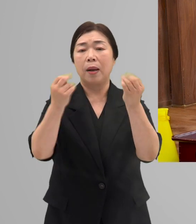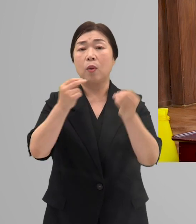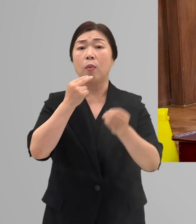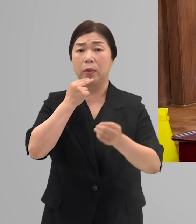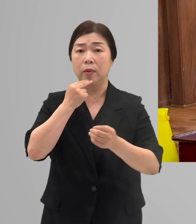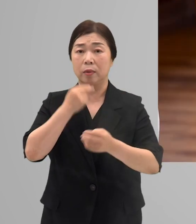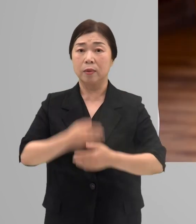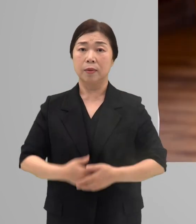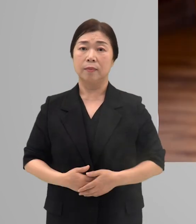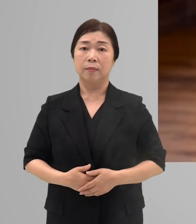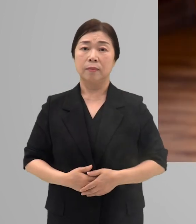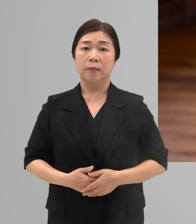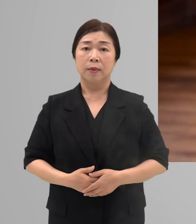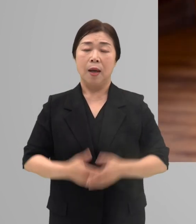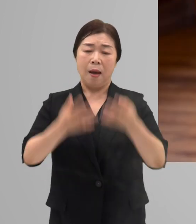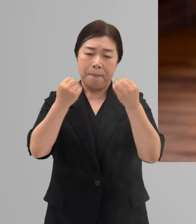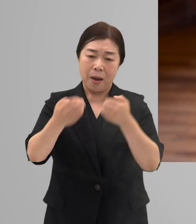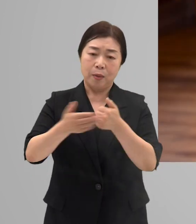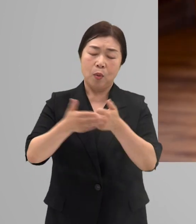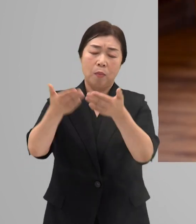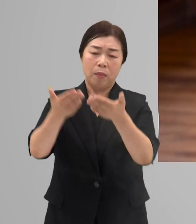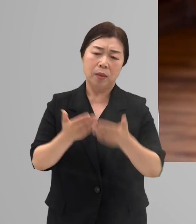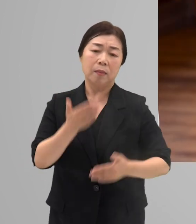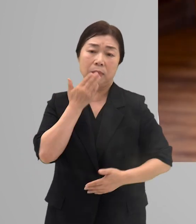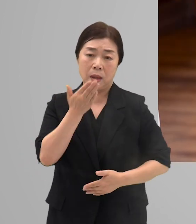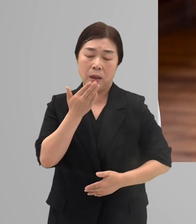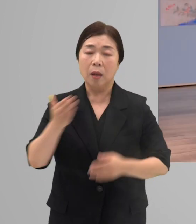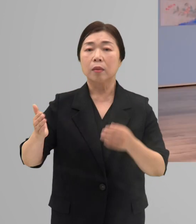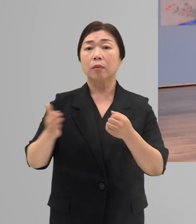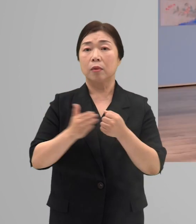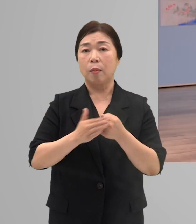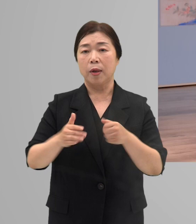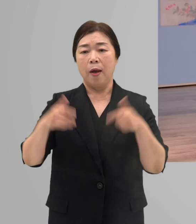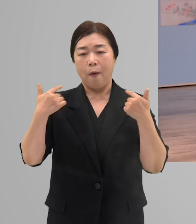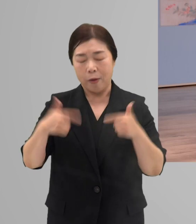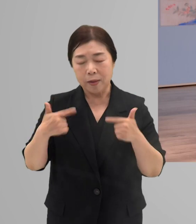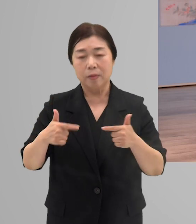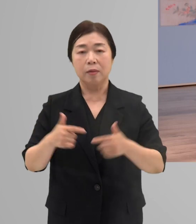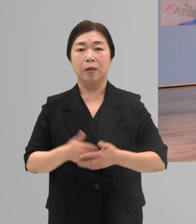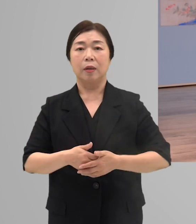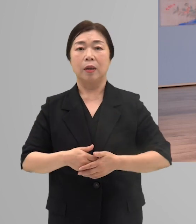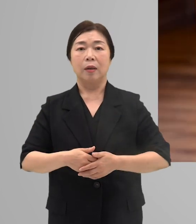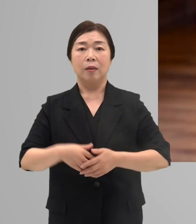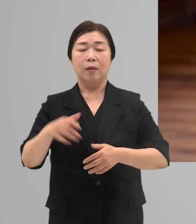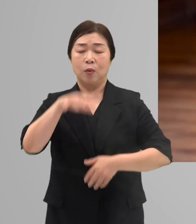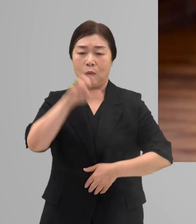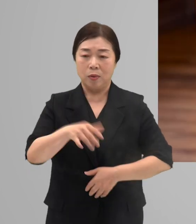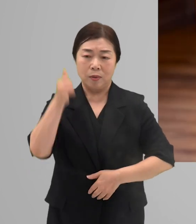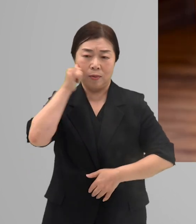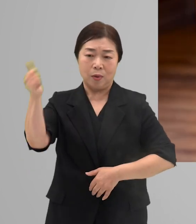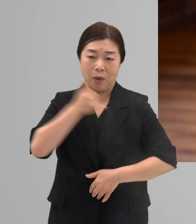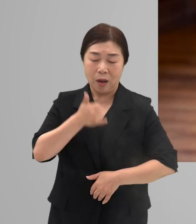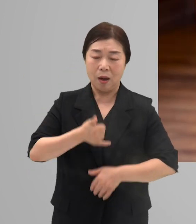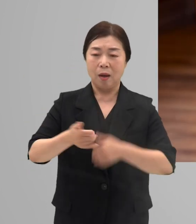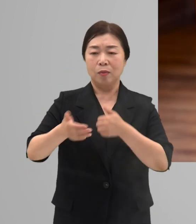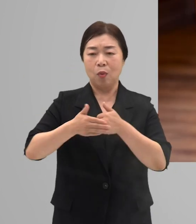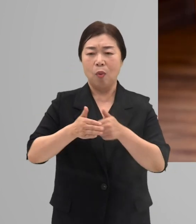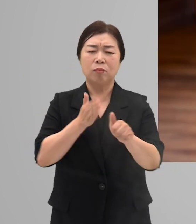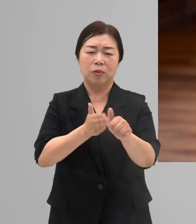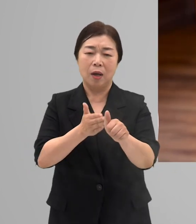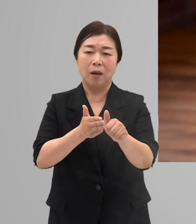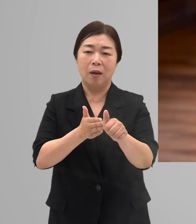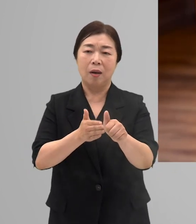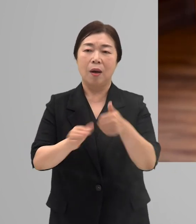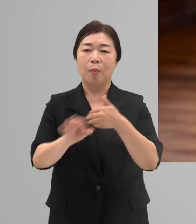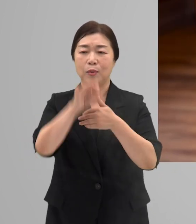것 같더라고요. 굉장히 많은 도움을 받으실 수 있으니까 언제든지 전문 기관으로 도움을 요청하셨으면